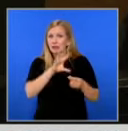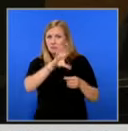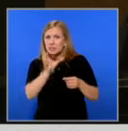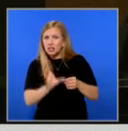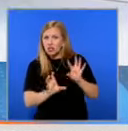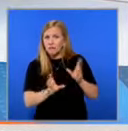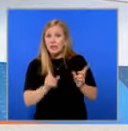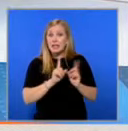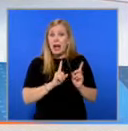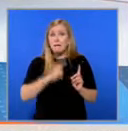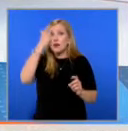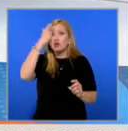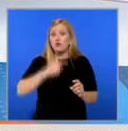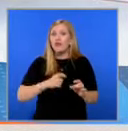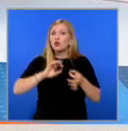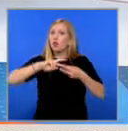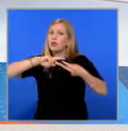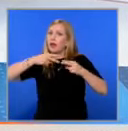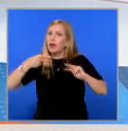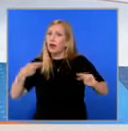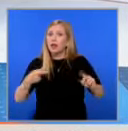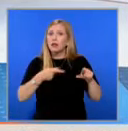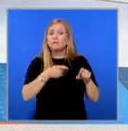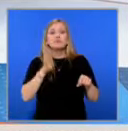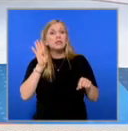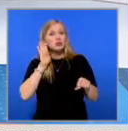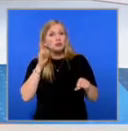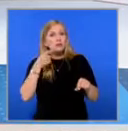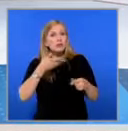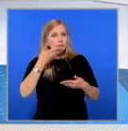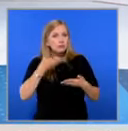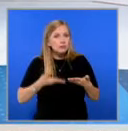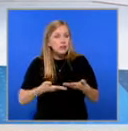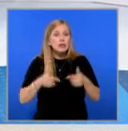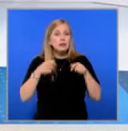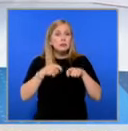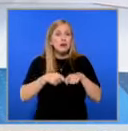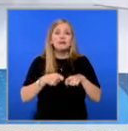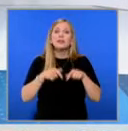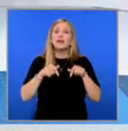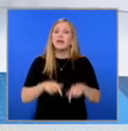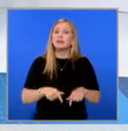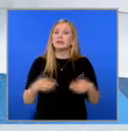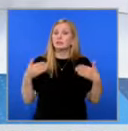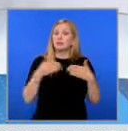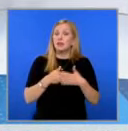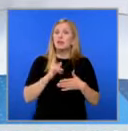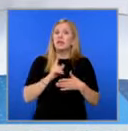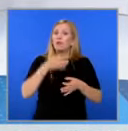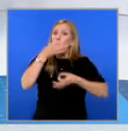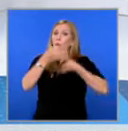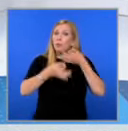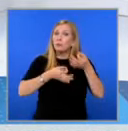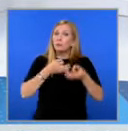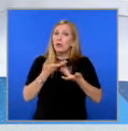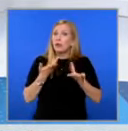изслушването се проведе часове преди дългоочакваната пресконференция на наса тази вечер от агенцията трябва да обявят дали